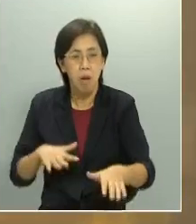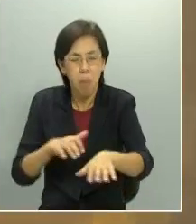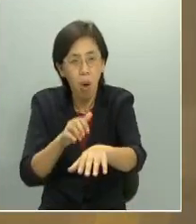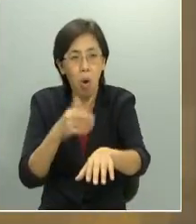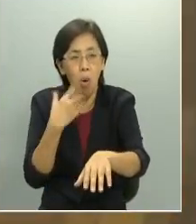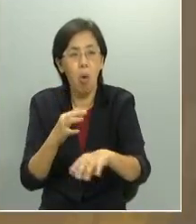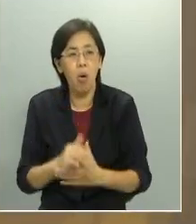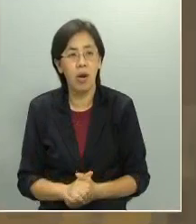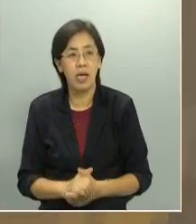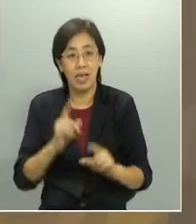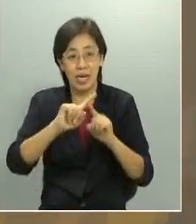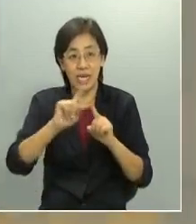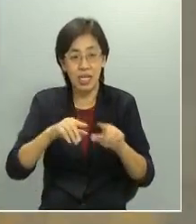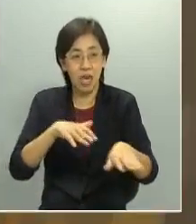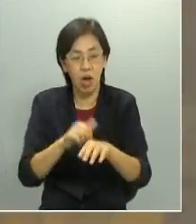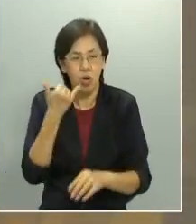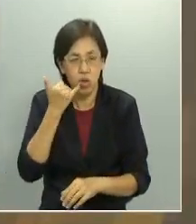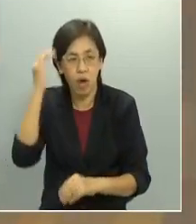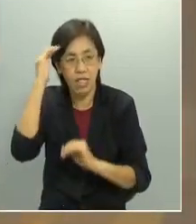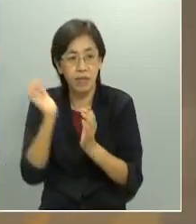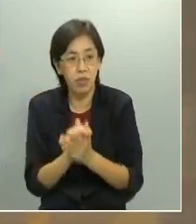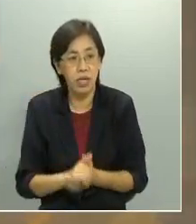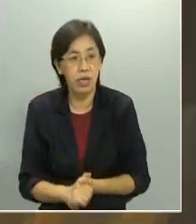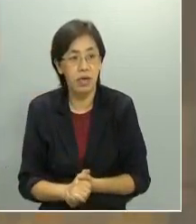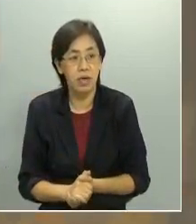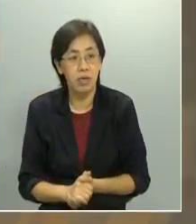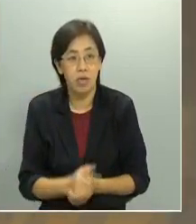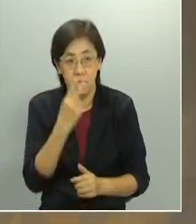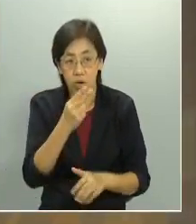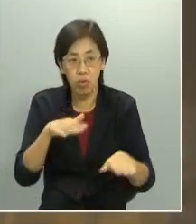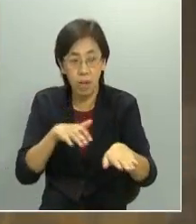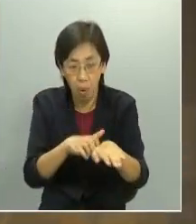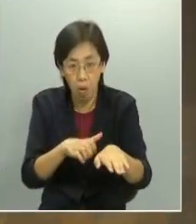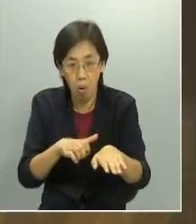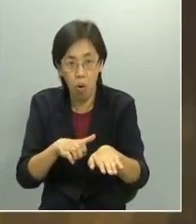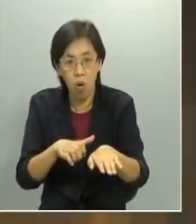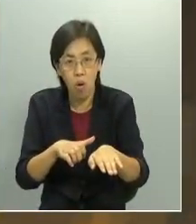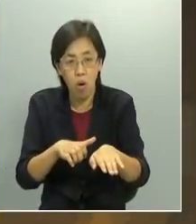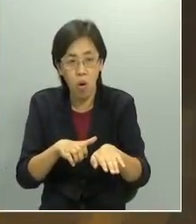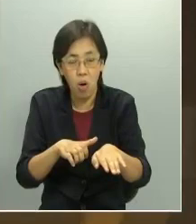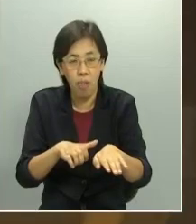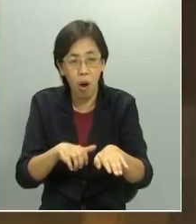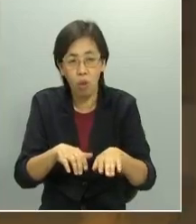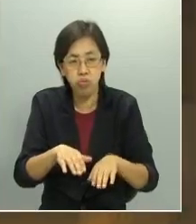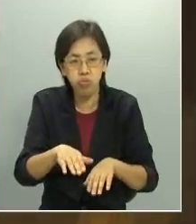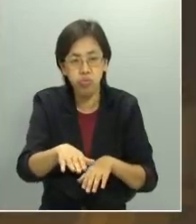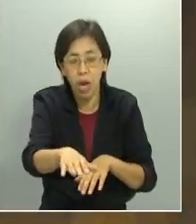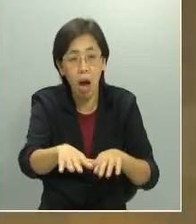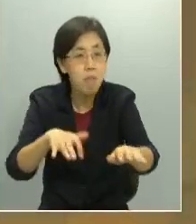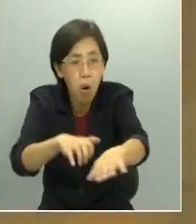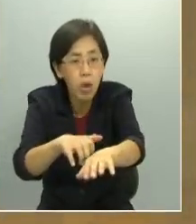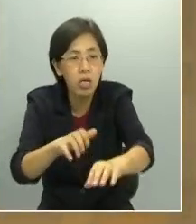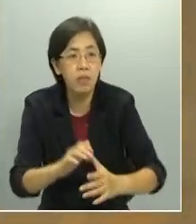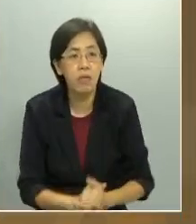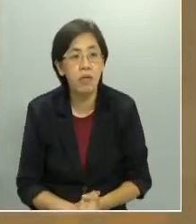นี่ชนคันแรก ค่ะ แล้วพอพ้นไปมาชนอีกคันนึงนะเดี๋ยวดูเถอะ เฮ้ยทำไมทำอย่างนั้นน่ะเฮ้ยชนลาก